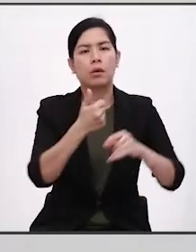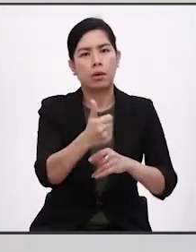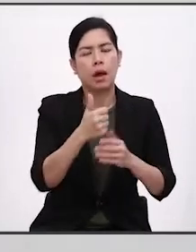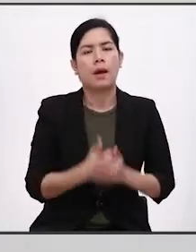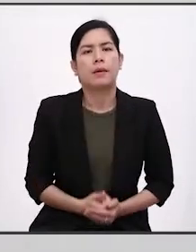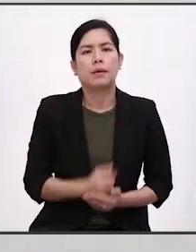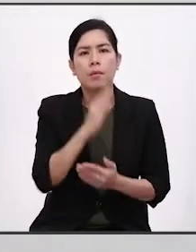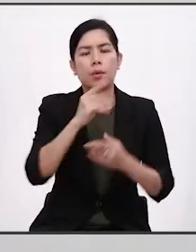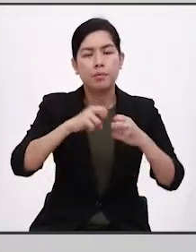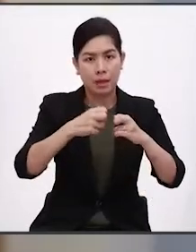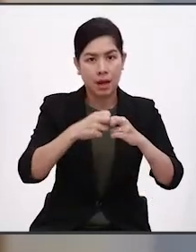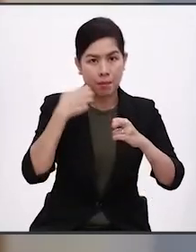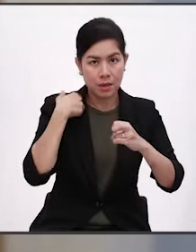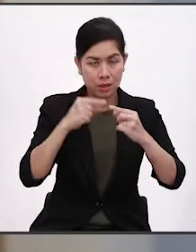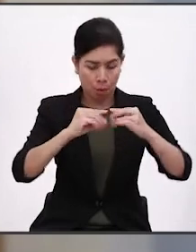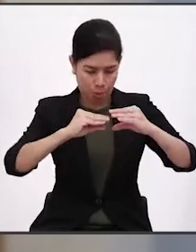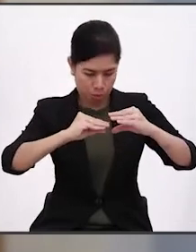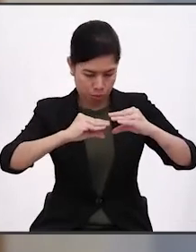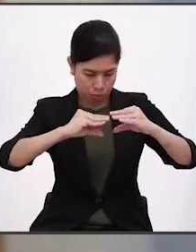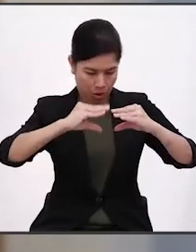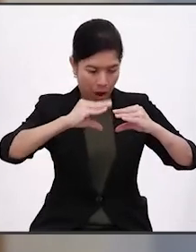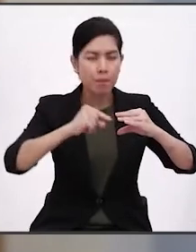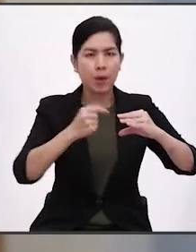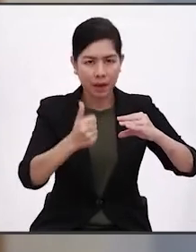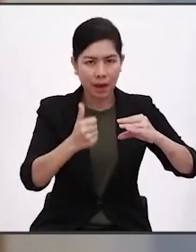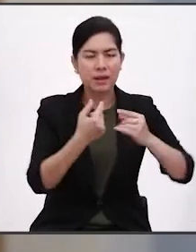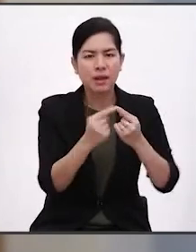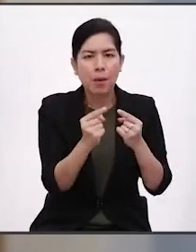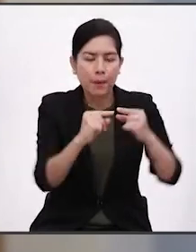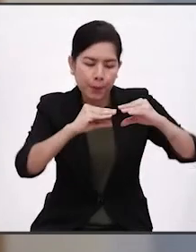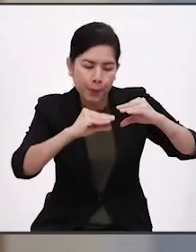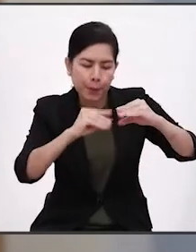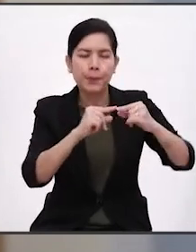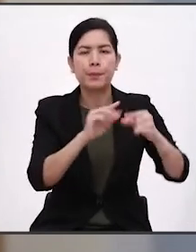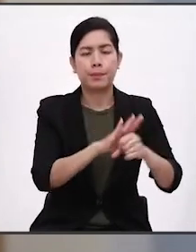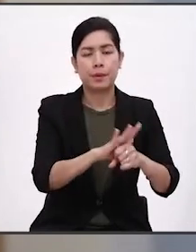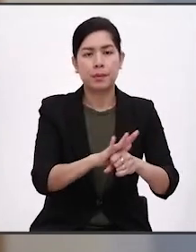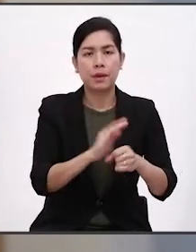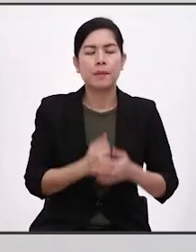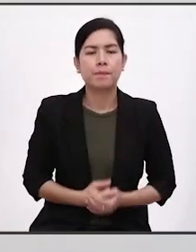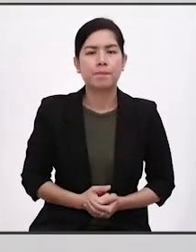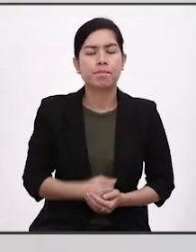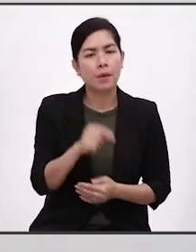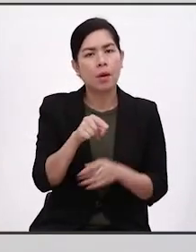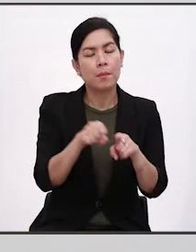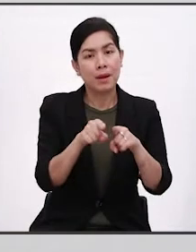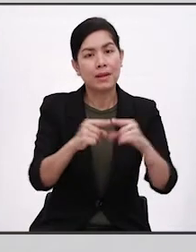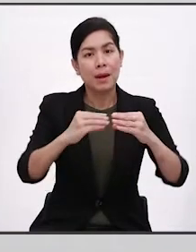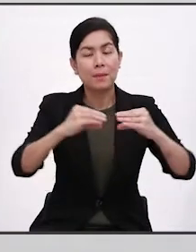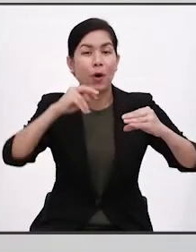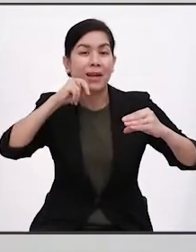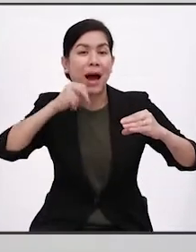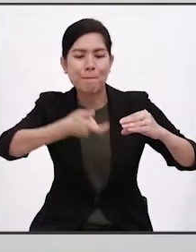พอขยายตัวของมันได้อยู ่แต่ไม่ได้ขยายมาก ไม่ได้ขยายมาก นิดนึง ใช่ครับ ค่ะ แล้วก็มันก็จะเหมือนกับท่อน้ำในลักษณะ